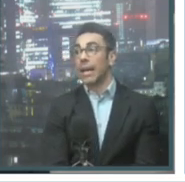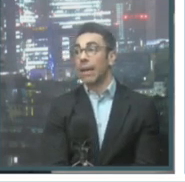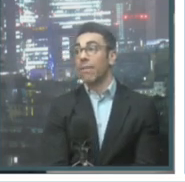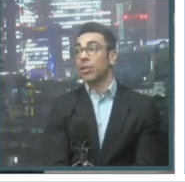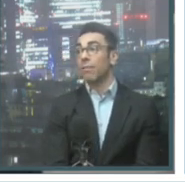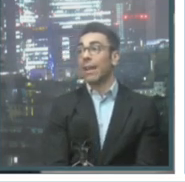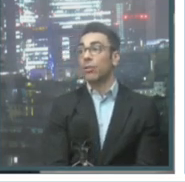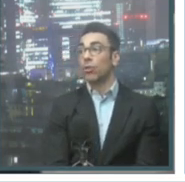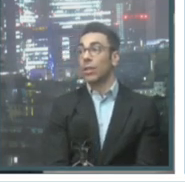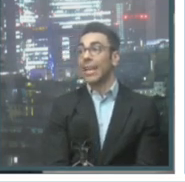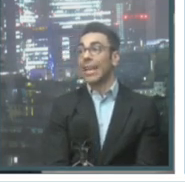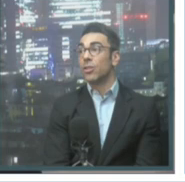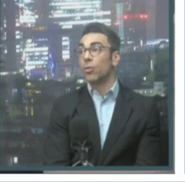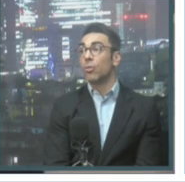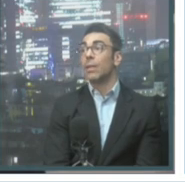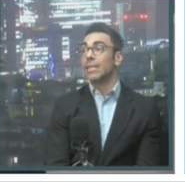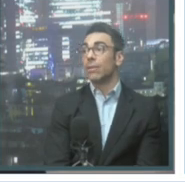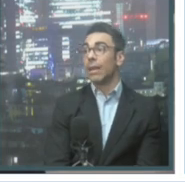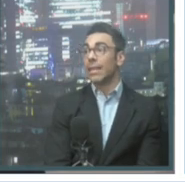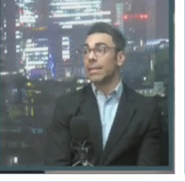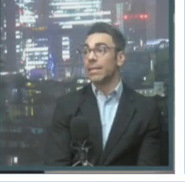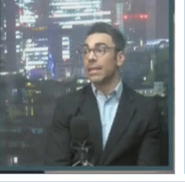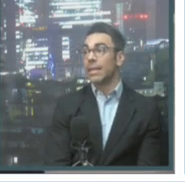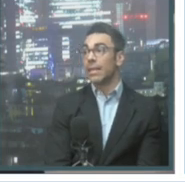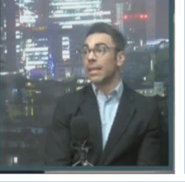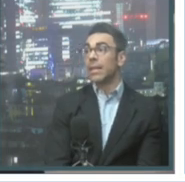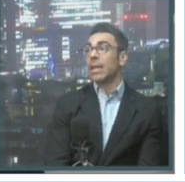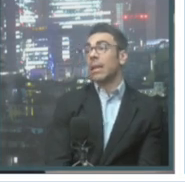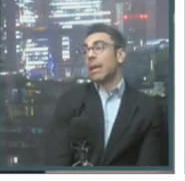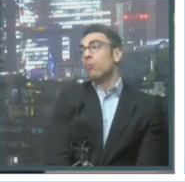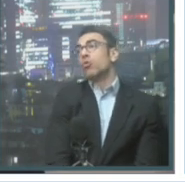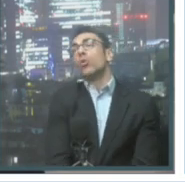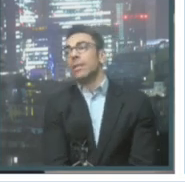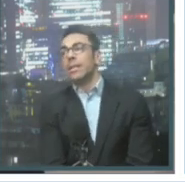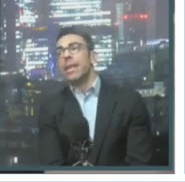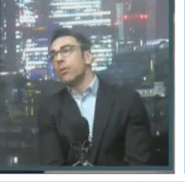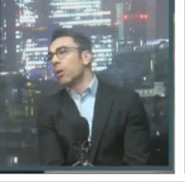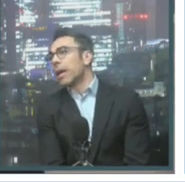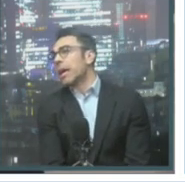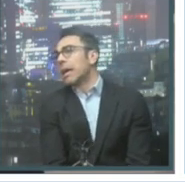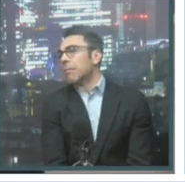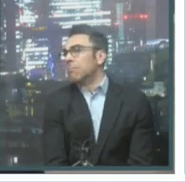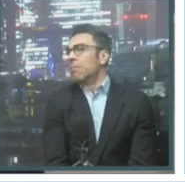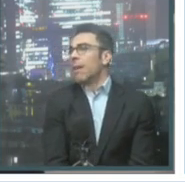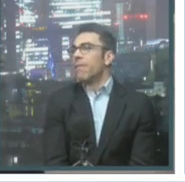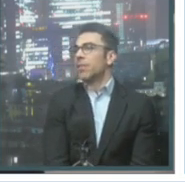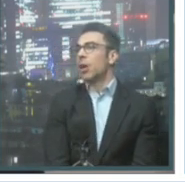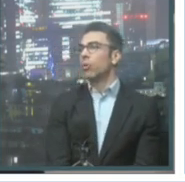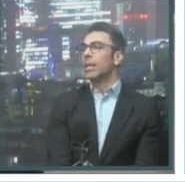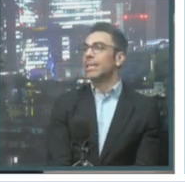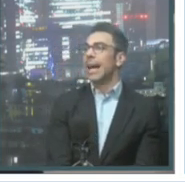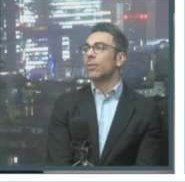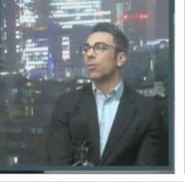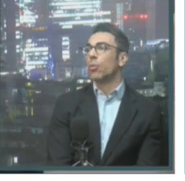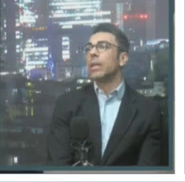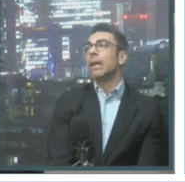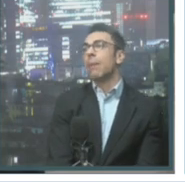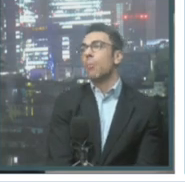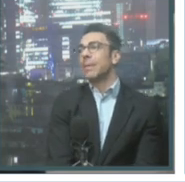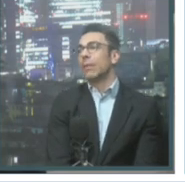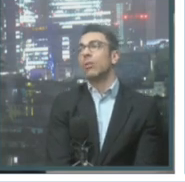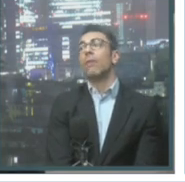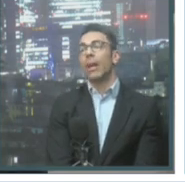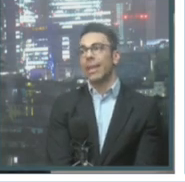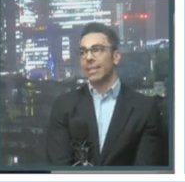aveva già fatto delle canzoni utilizzando le liste era un solo desiderio che aveva già utilizzato quindi